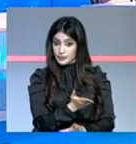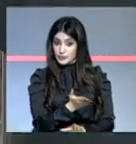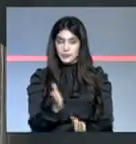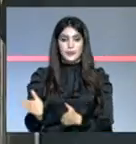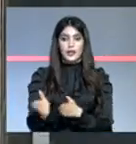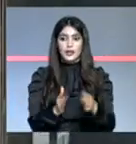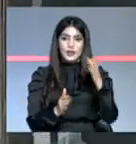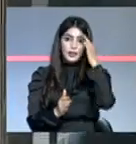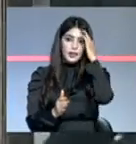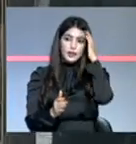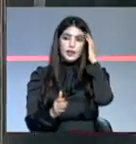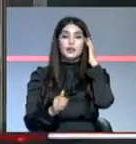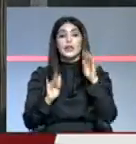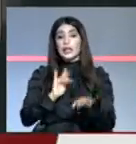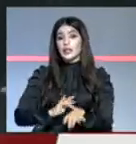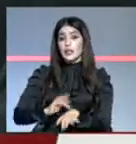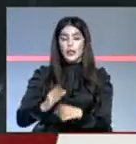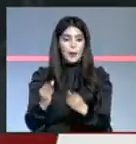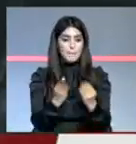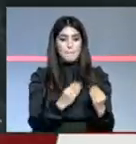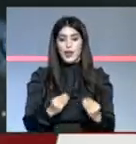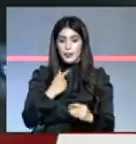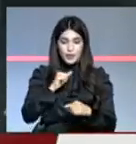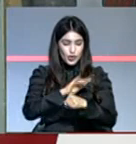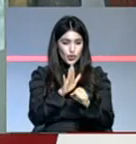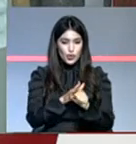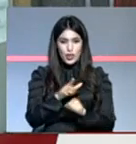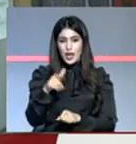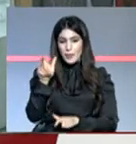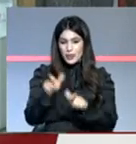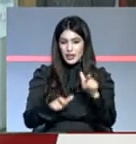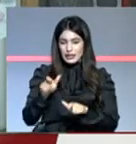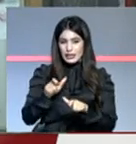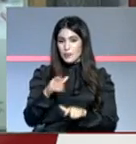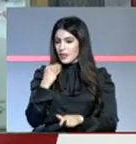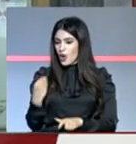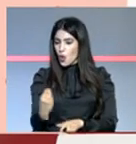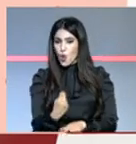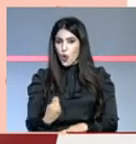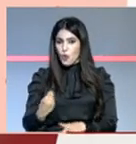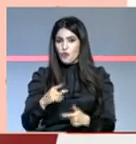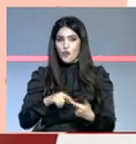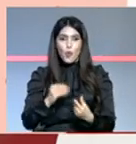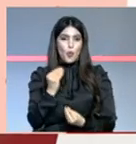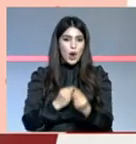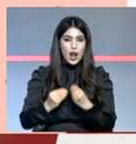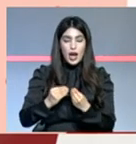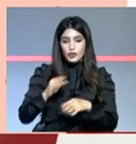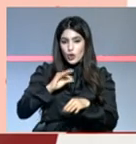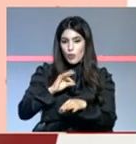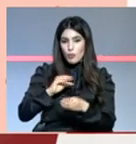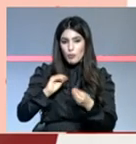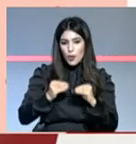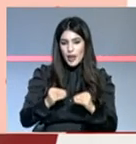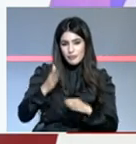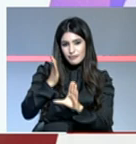تأثيرات عديدة أحدثتها جائحة كورونا، من بينها التأثيرات النفسية على الأشخاص سيما الأطفال، ومنهم أيضا من يعانون اضطرابات وأمراض